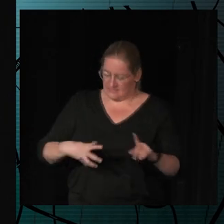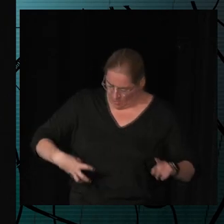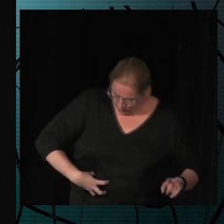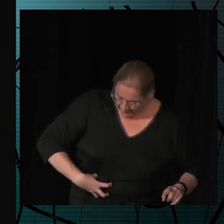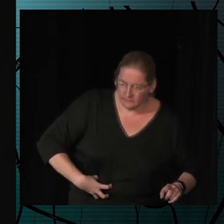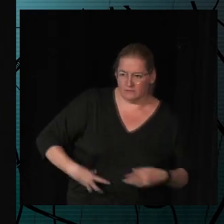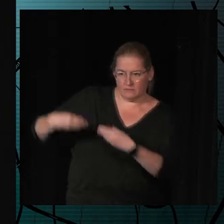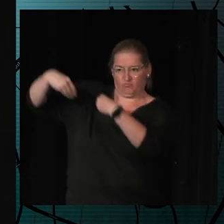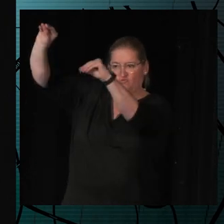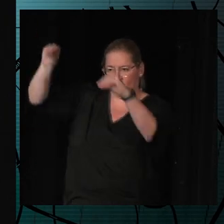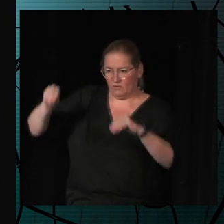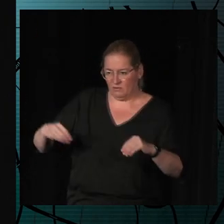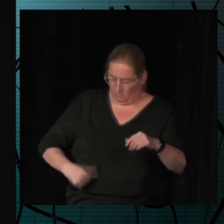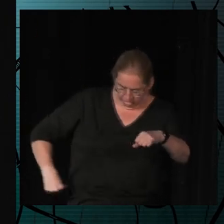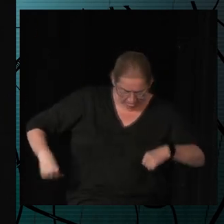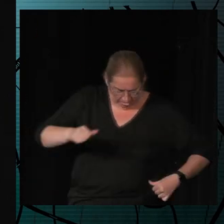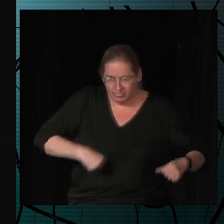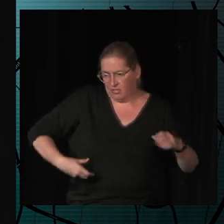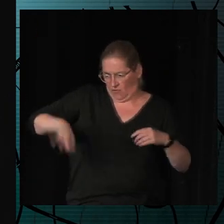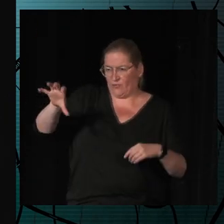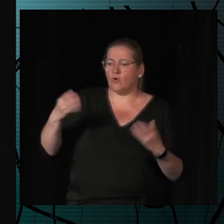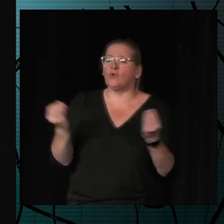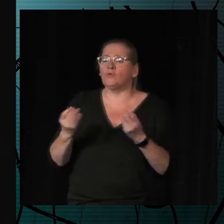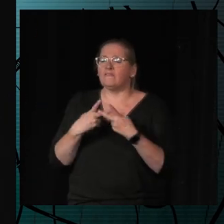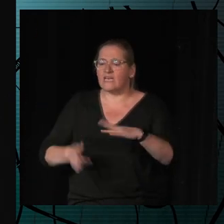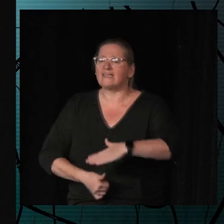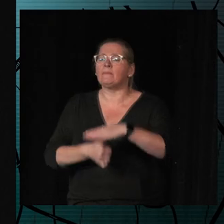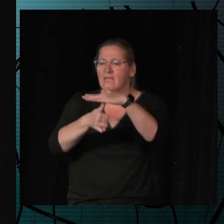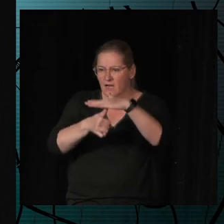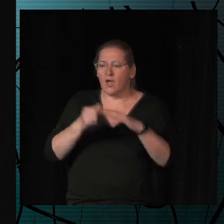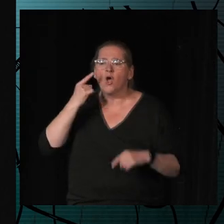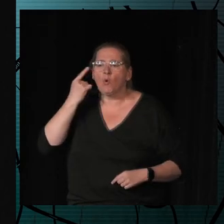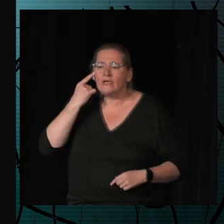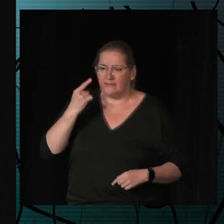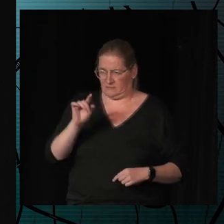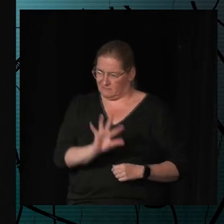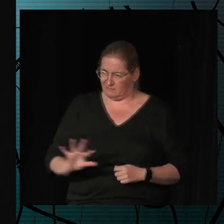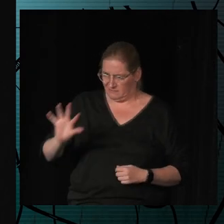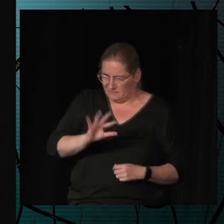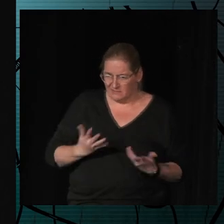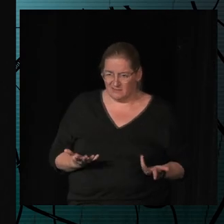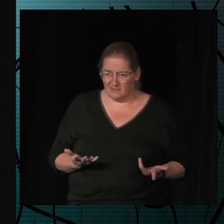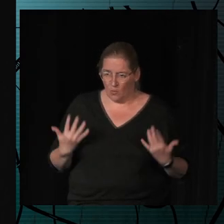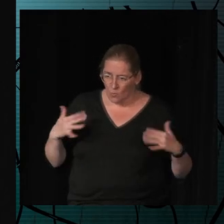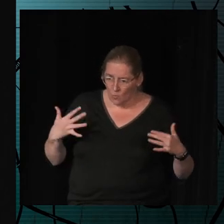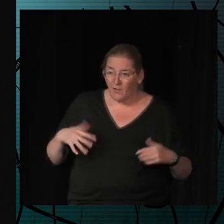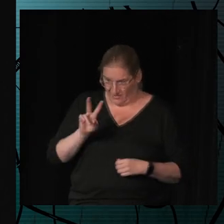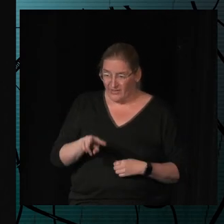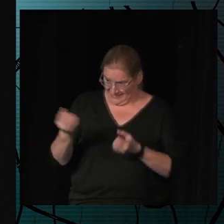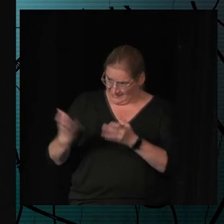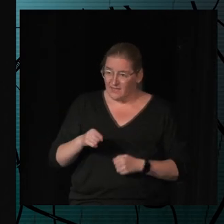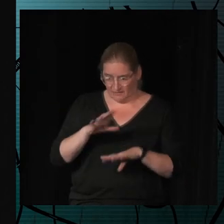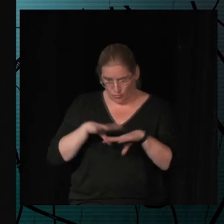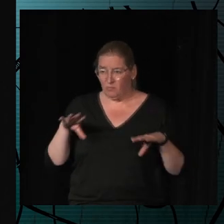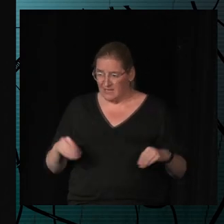mais euh de à ouan Bator et ça se passe en Mongolie c'est traite vraiment d'un d'un d'un phénomène local